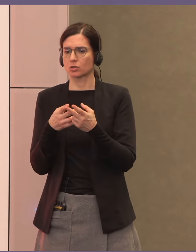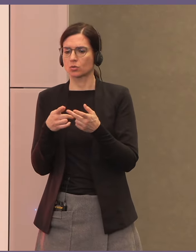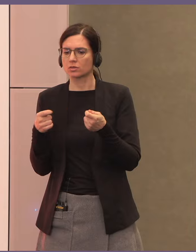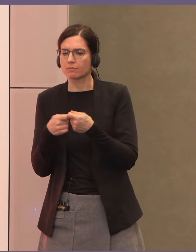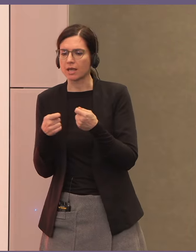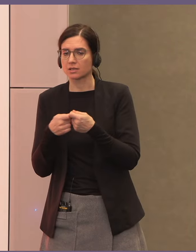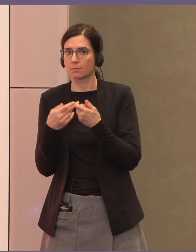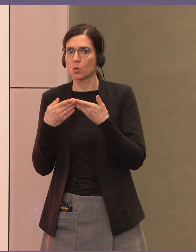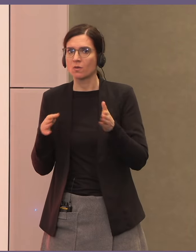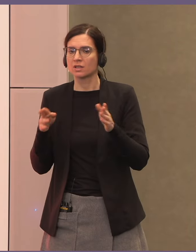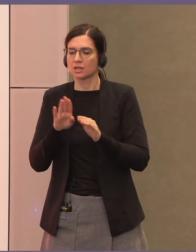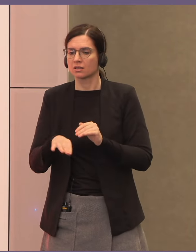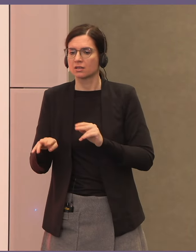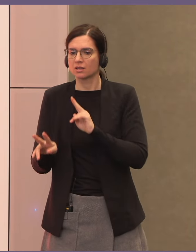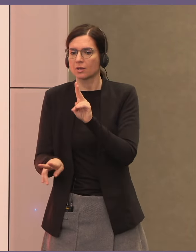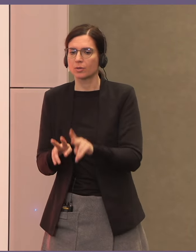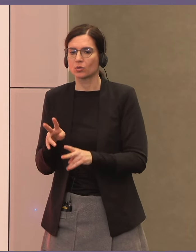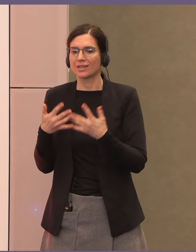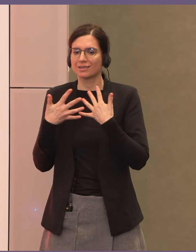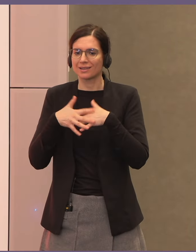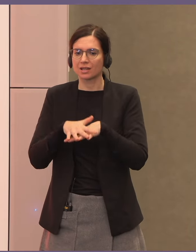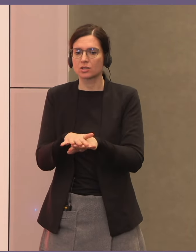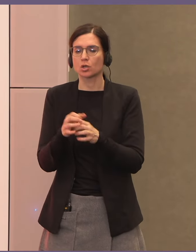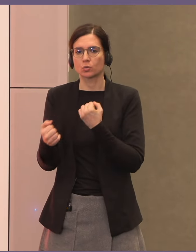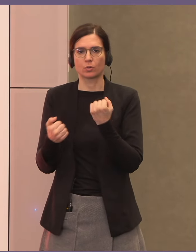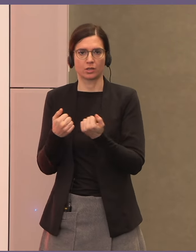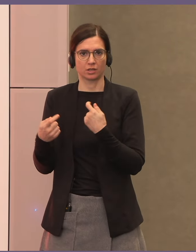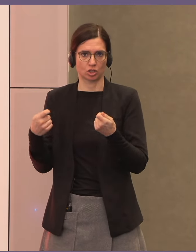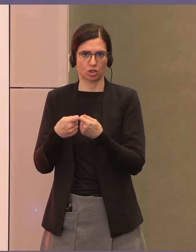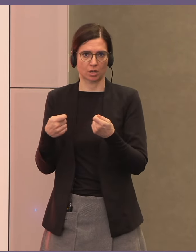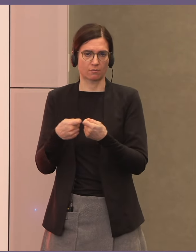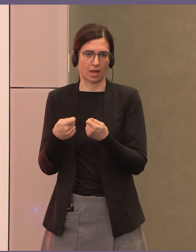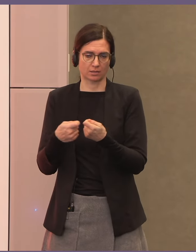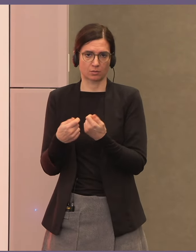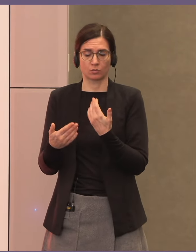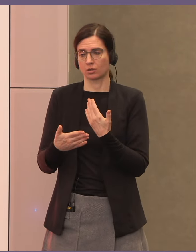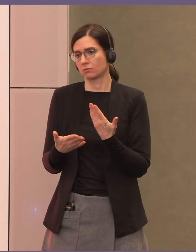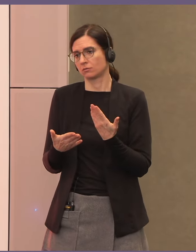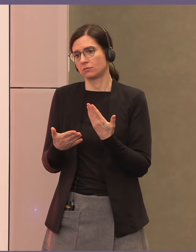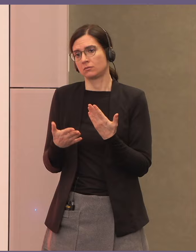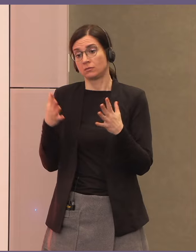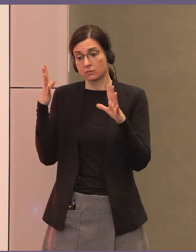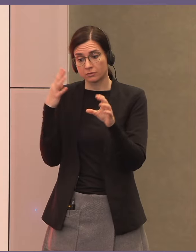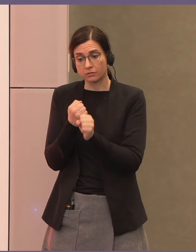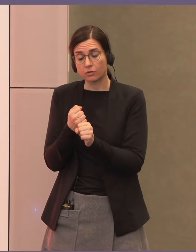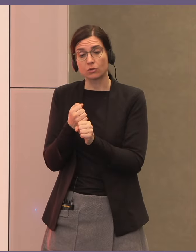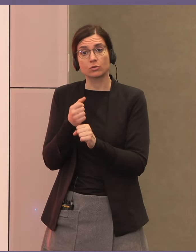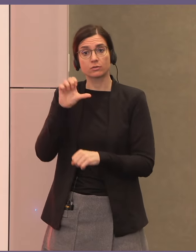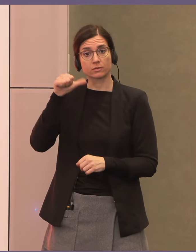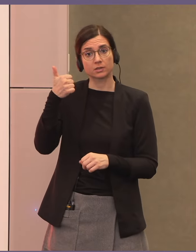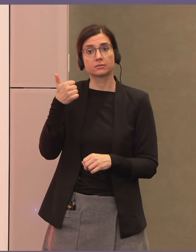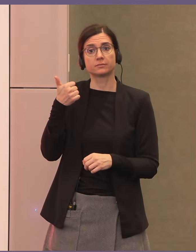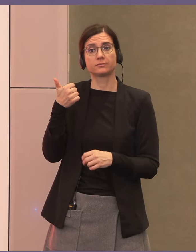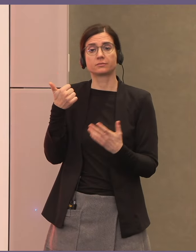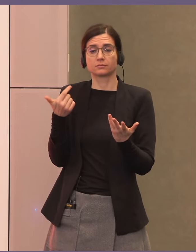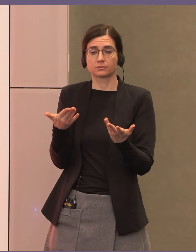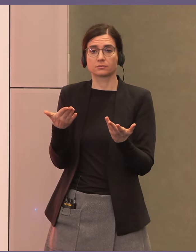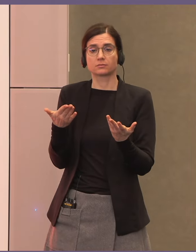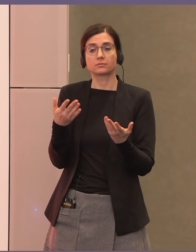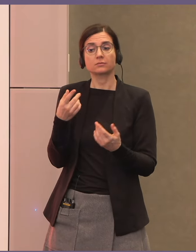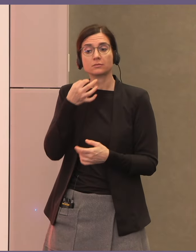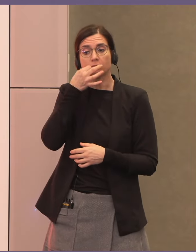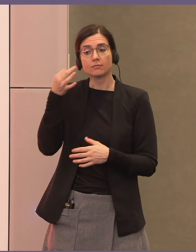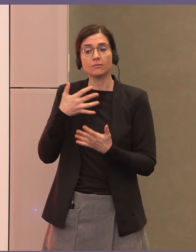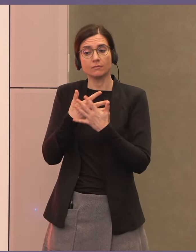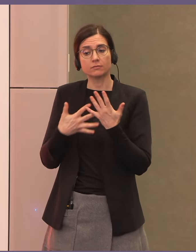Kinderbetreuung als integrationspolitische Maßnahme begreifen, wobei der Fokus primär auf das Erlernen der